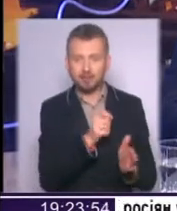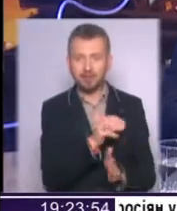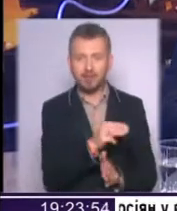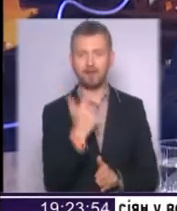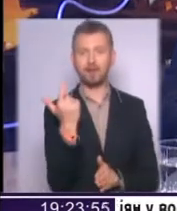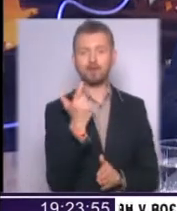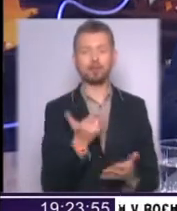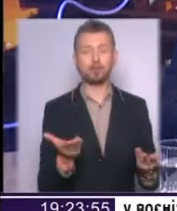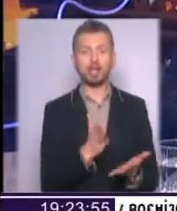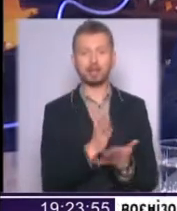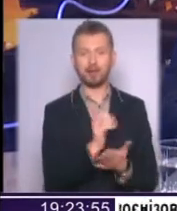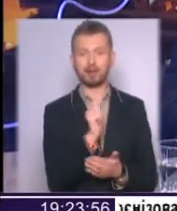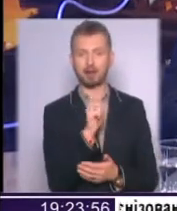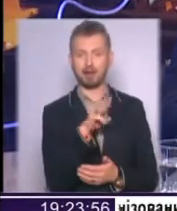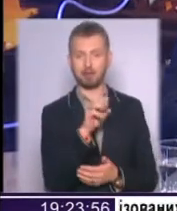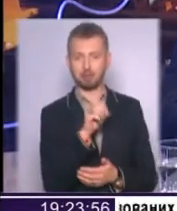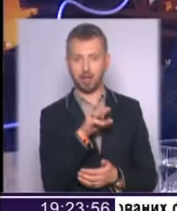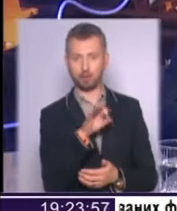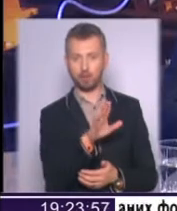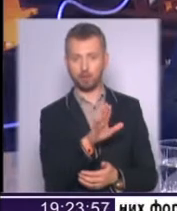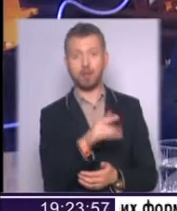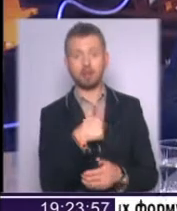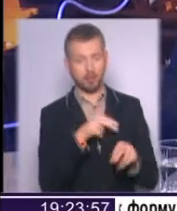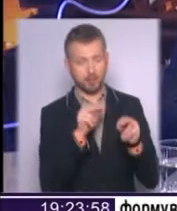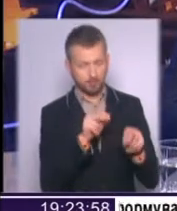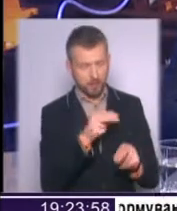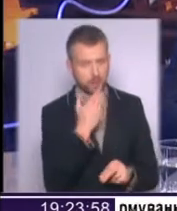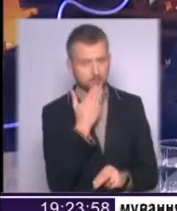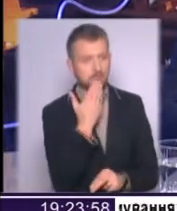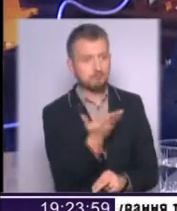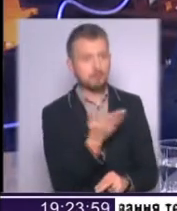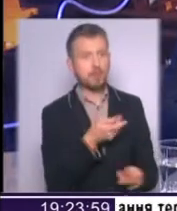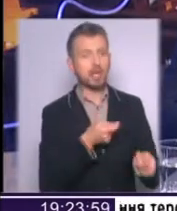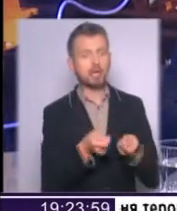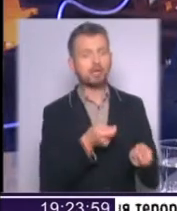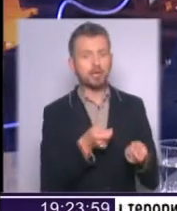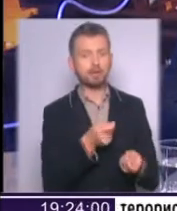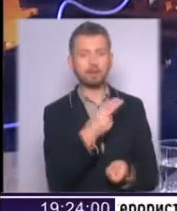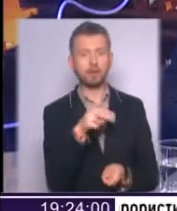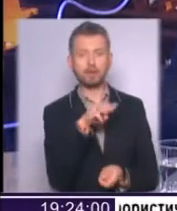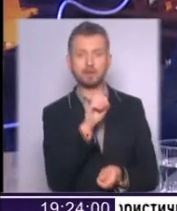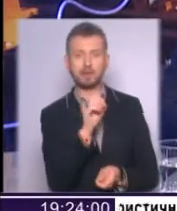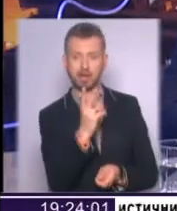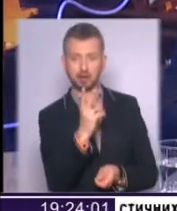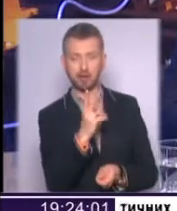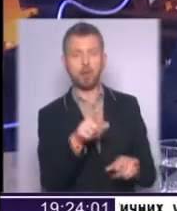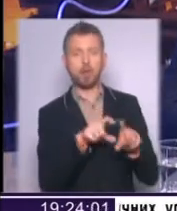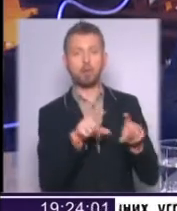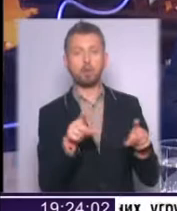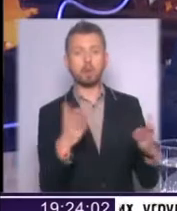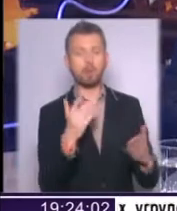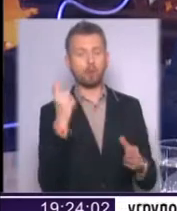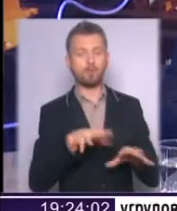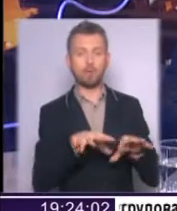власником яких є Ахметов. Mm-hmm. Я відверто запитував керівництво ДТЕКу, компанія, якою